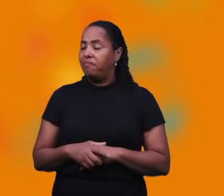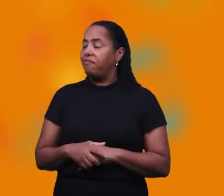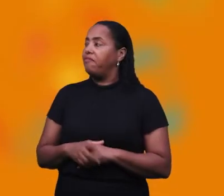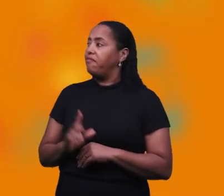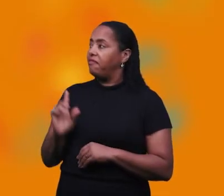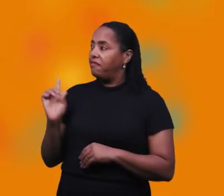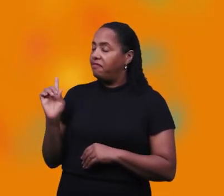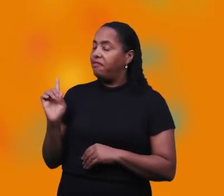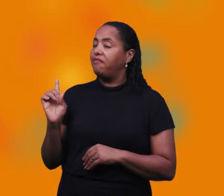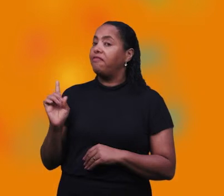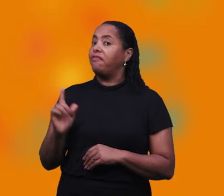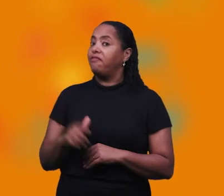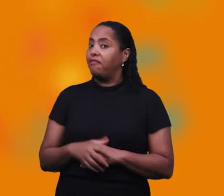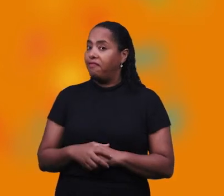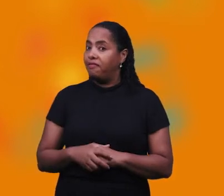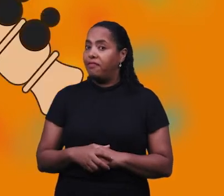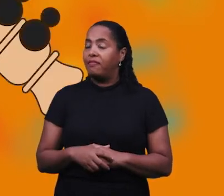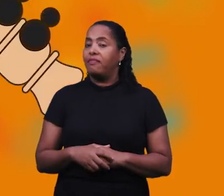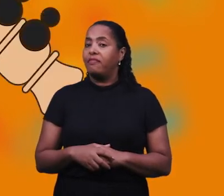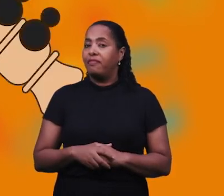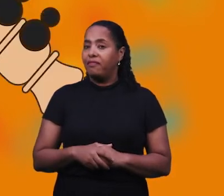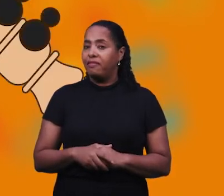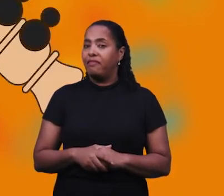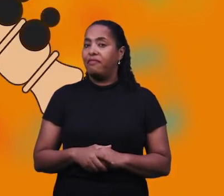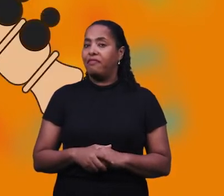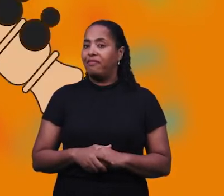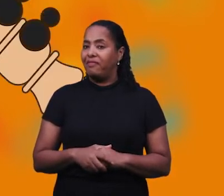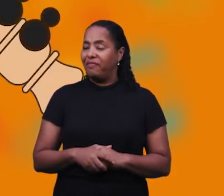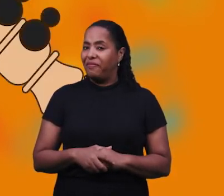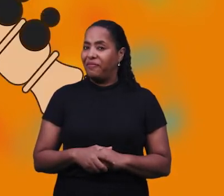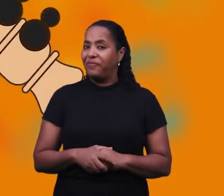do. 3 e